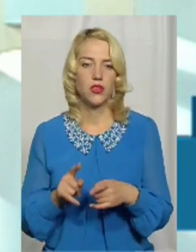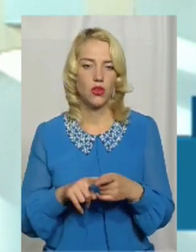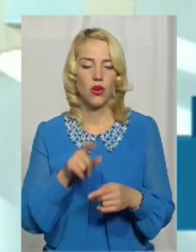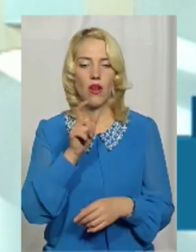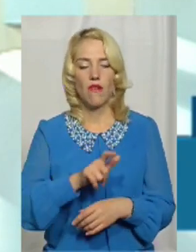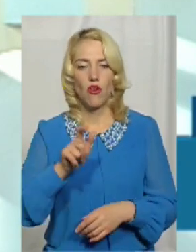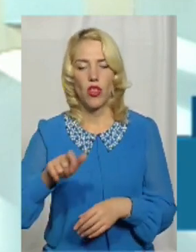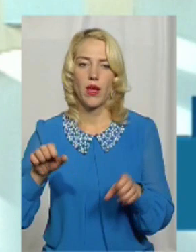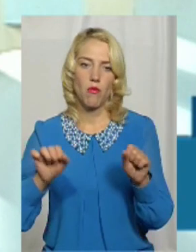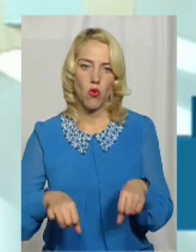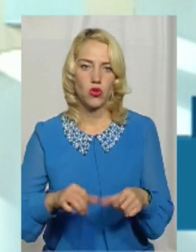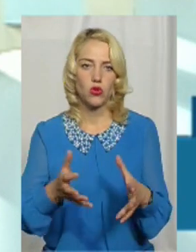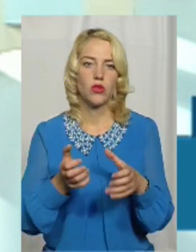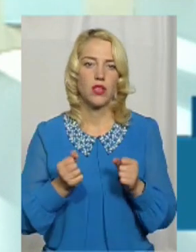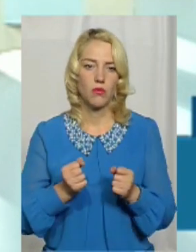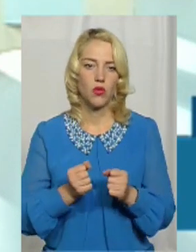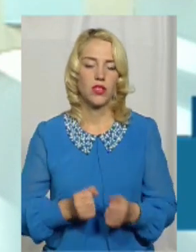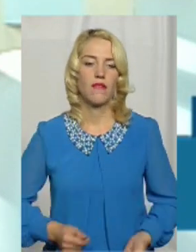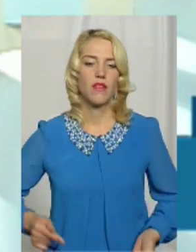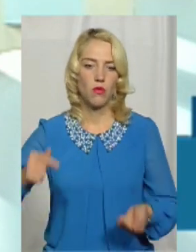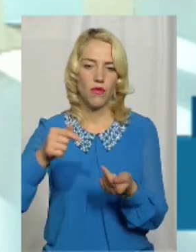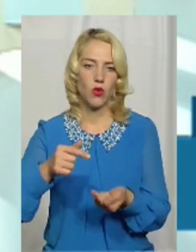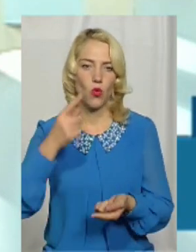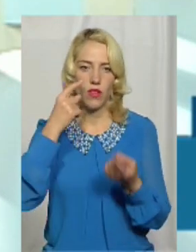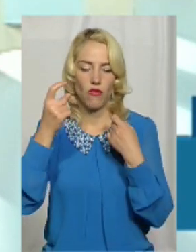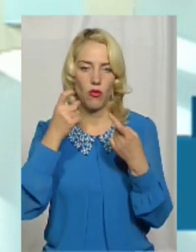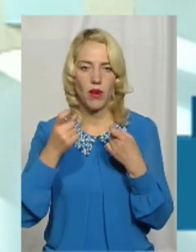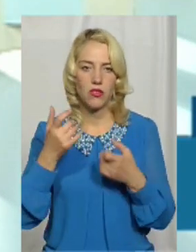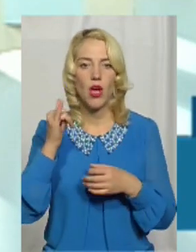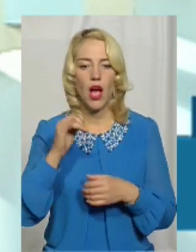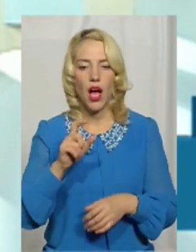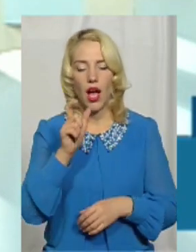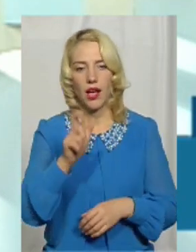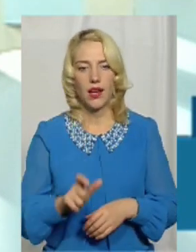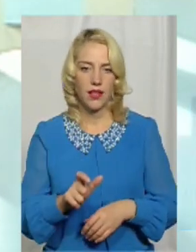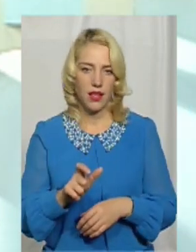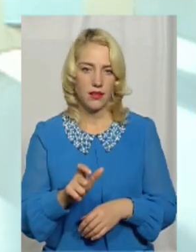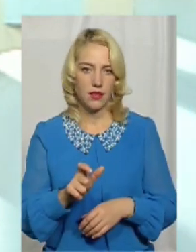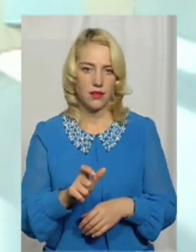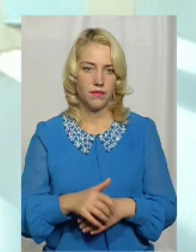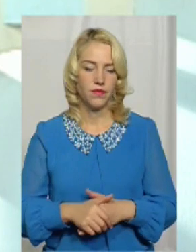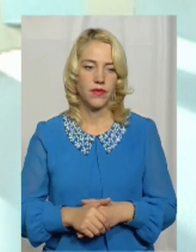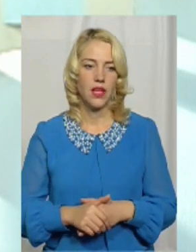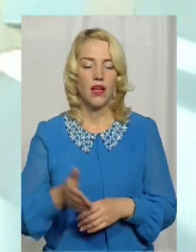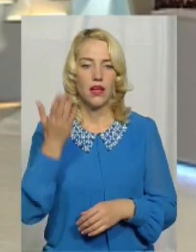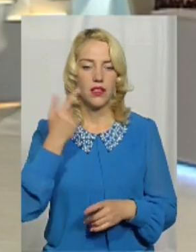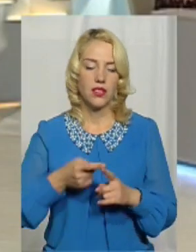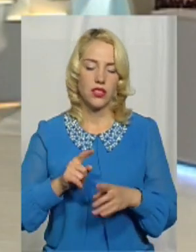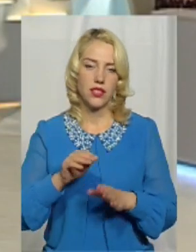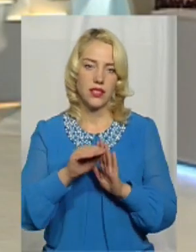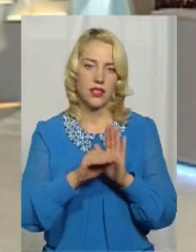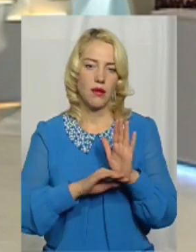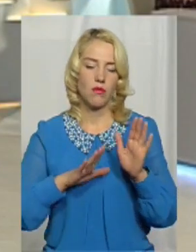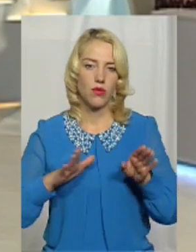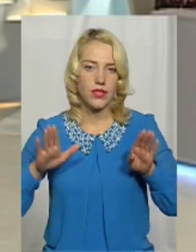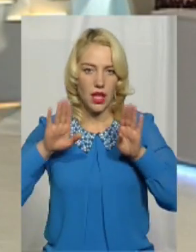вони можуть отримати відповідну інформацію. А вже клієнтам, бо це раніше система була